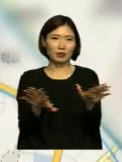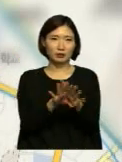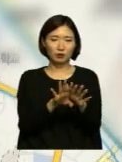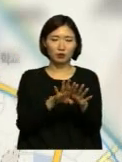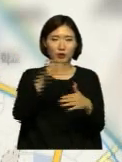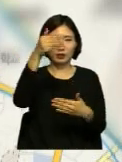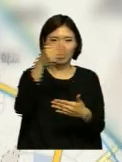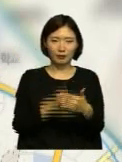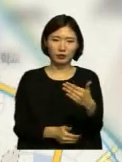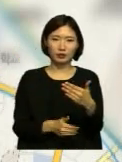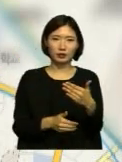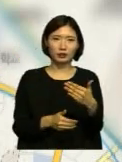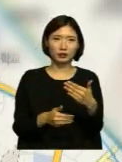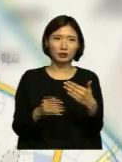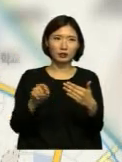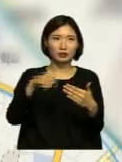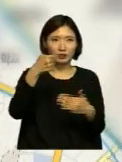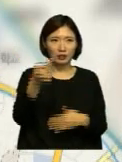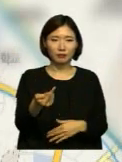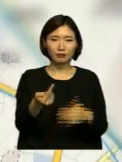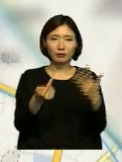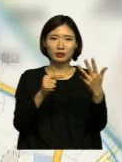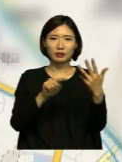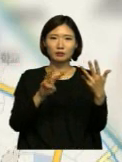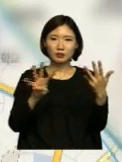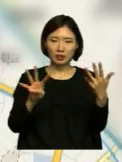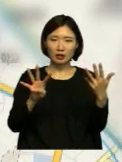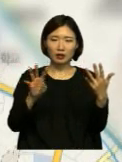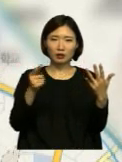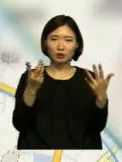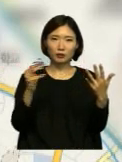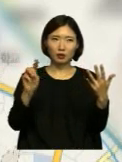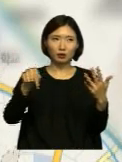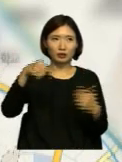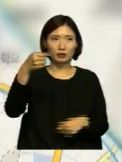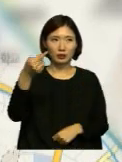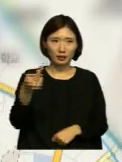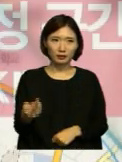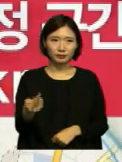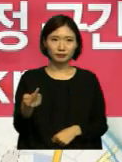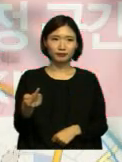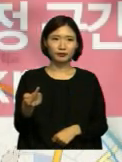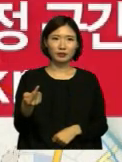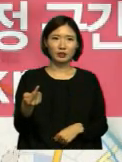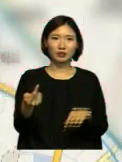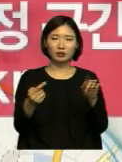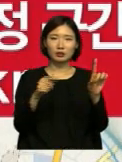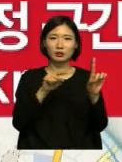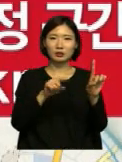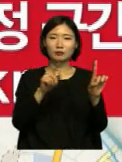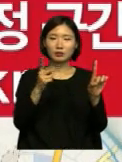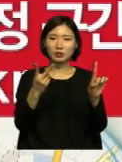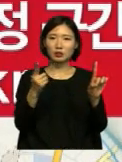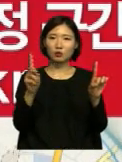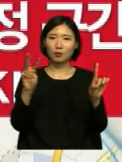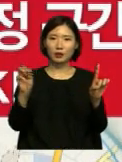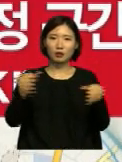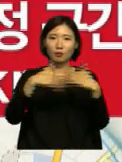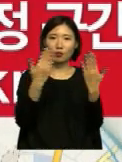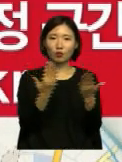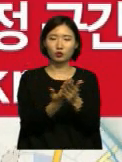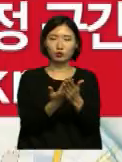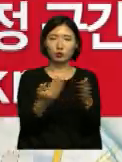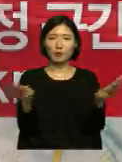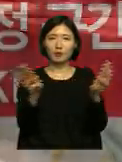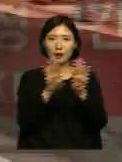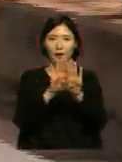구간 김포대교에서 일산대교 8.4km와 행주대교에서 행주산성 1.2km가 모두